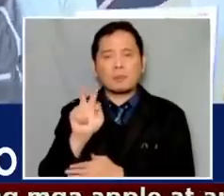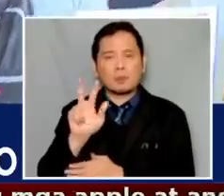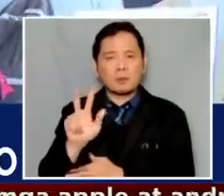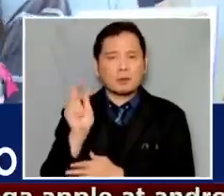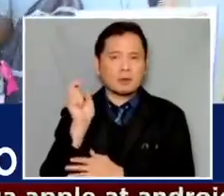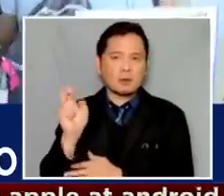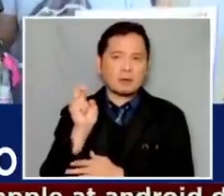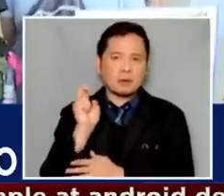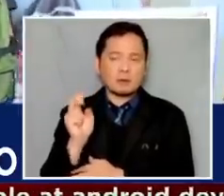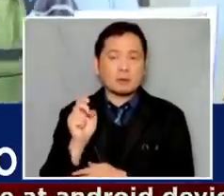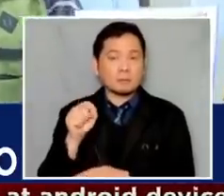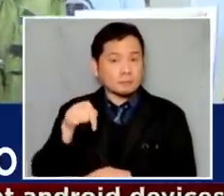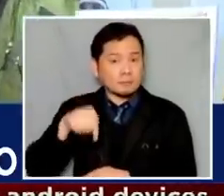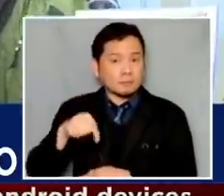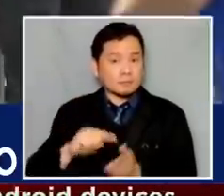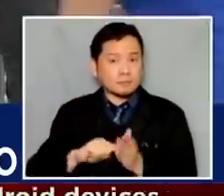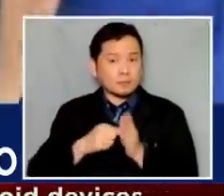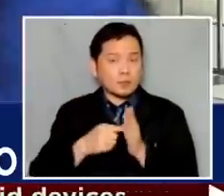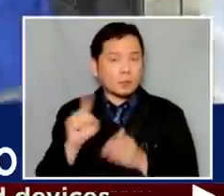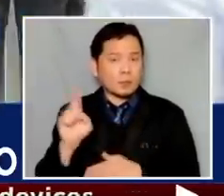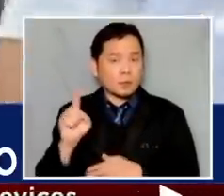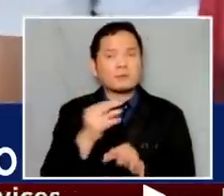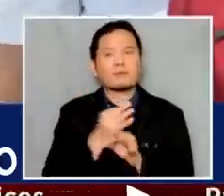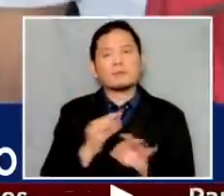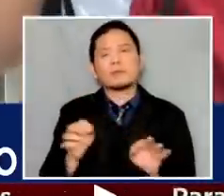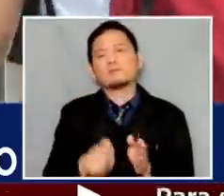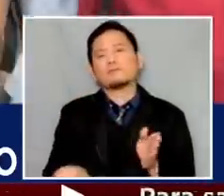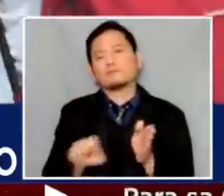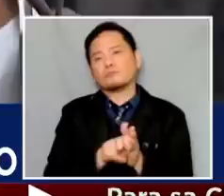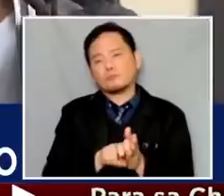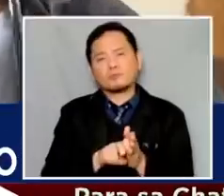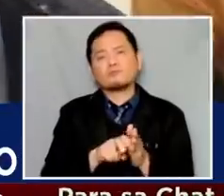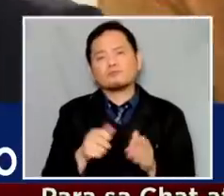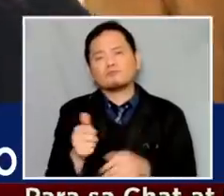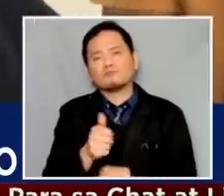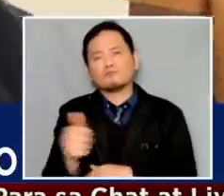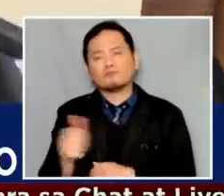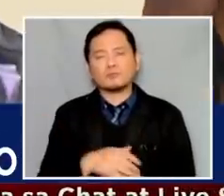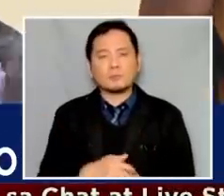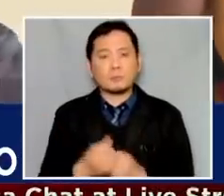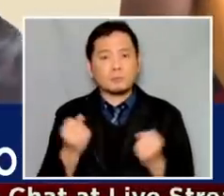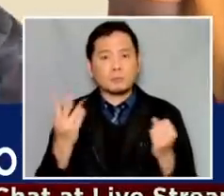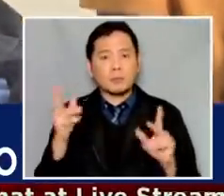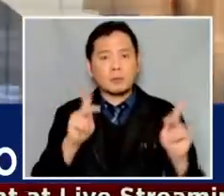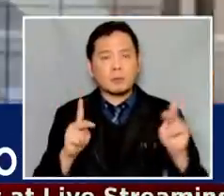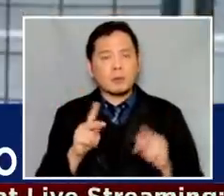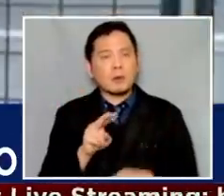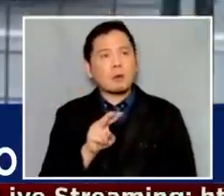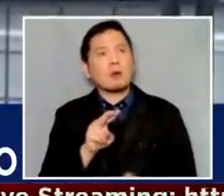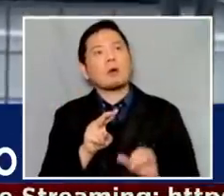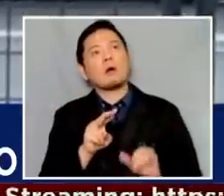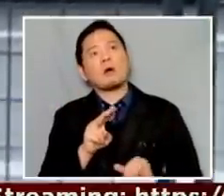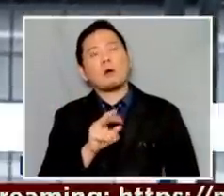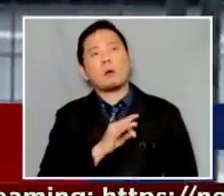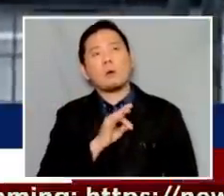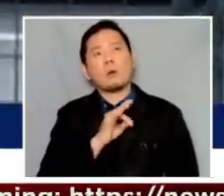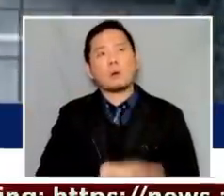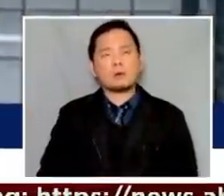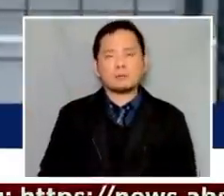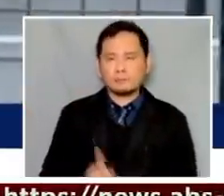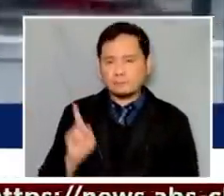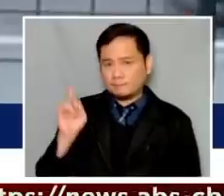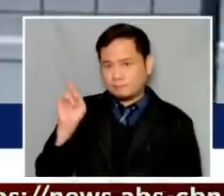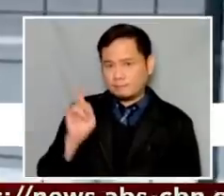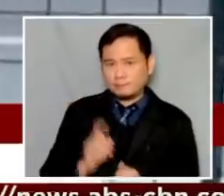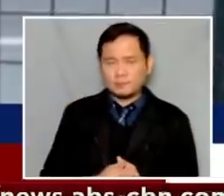buwang libreng sakay sa tren. Malaking tipid ito sa pasahe para sa ilang manggagawa. Po, kabawasan yung sagasos namin sa pang-araw-araw.